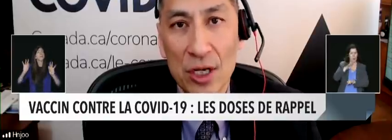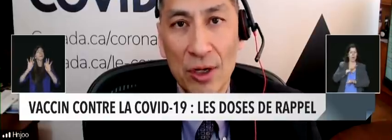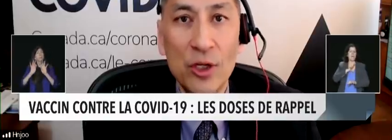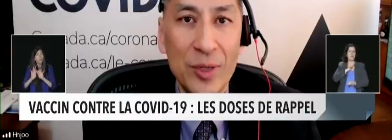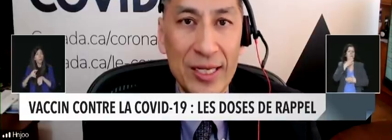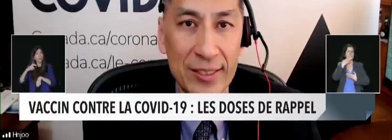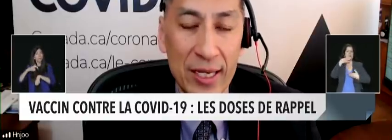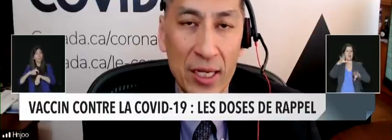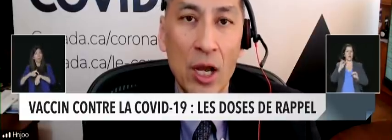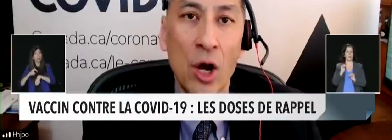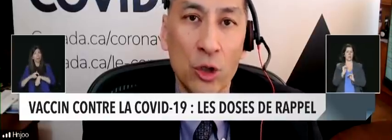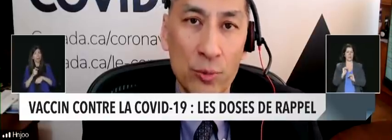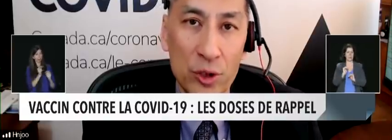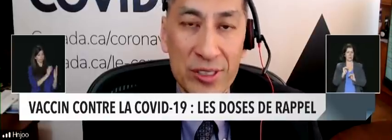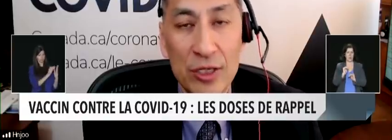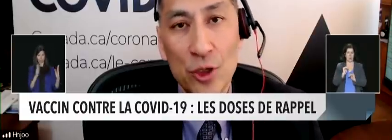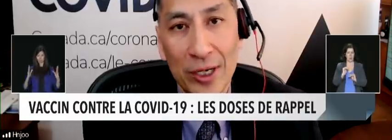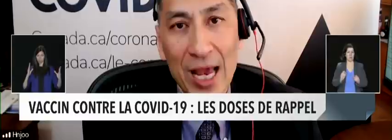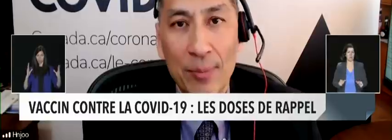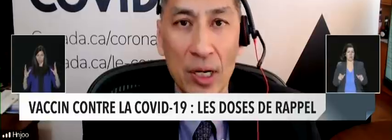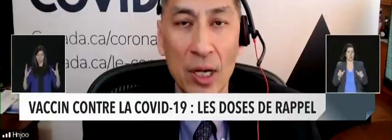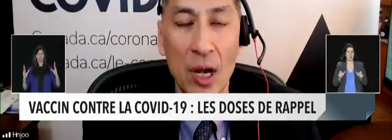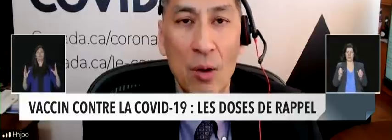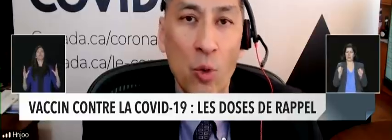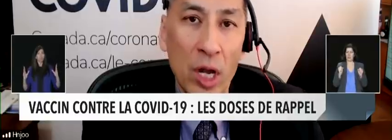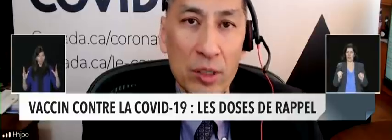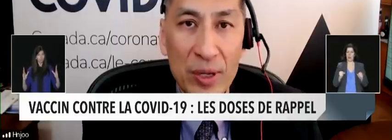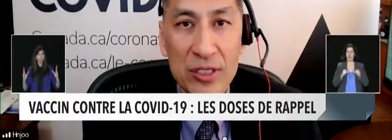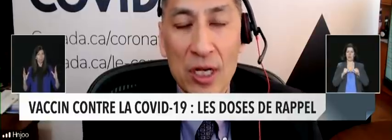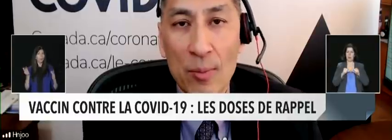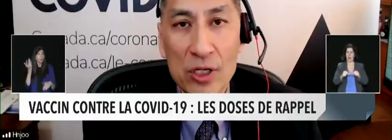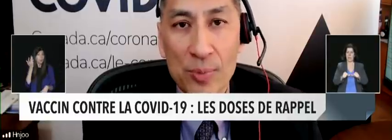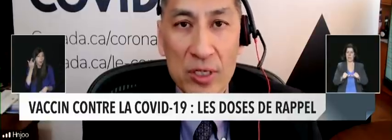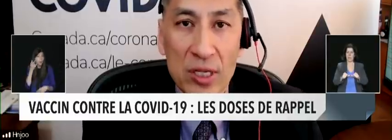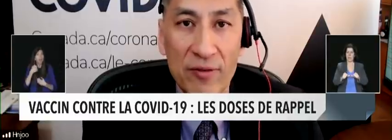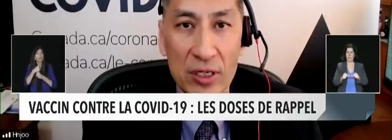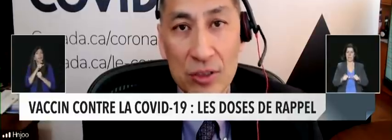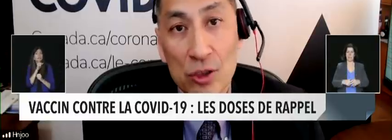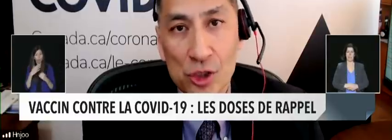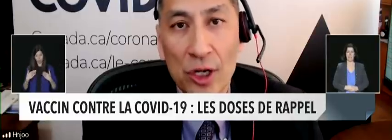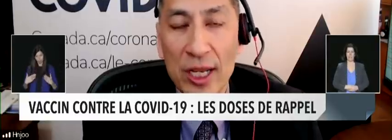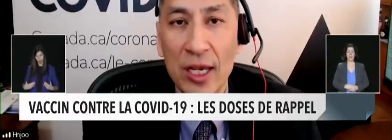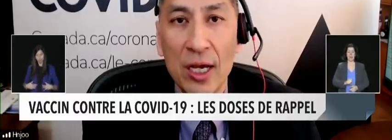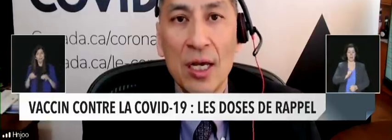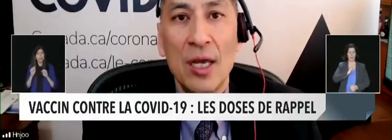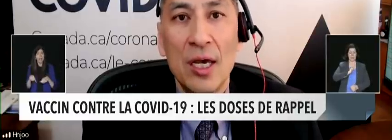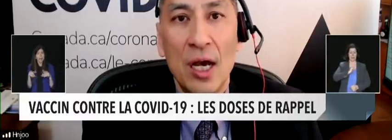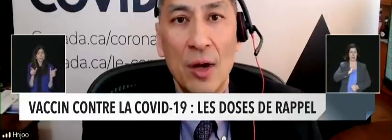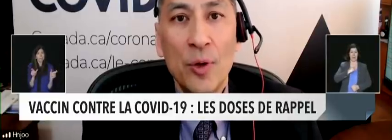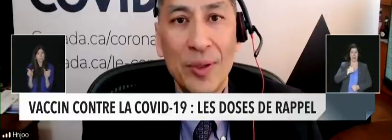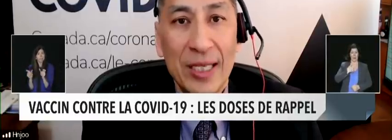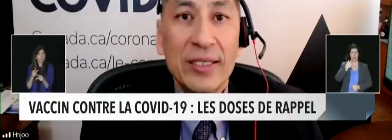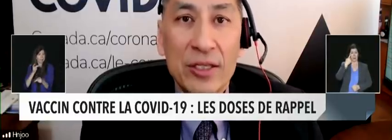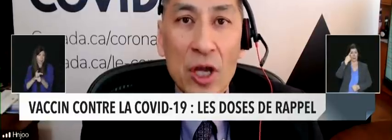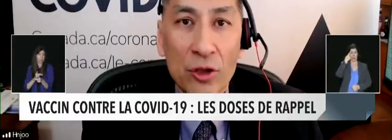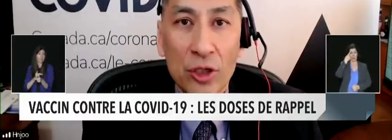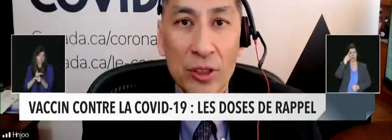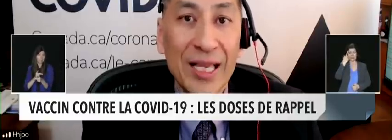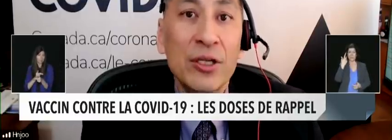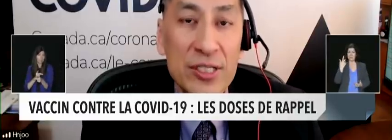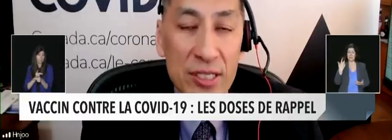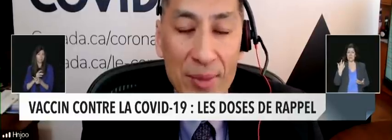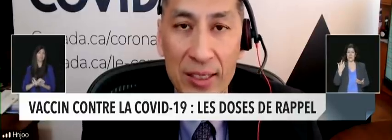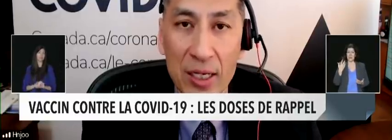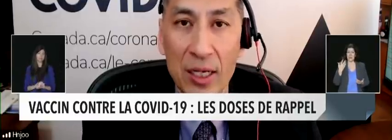protection de l'immunité robuste et durable. Moi, personnellement, je pense avec ce que je connais, on peut peut-être